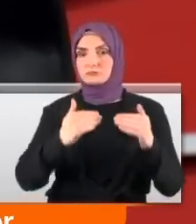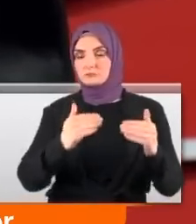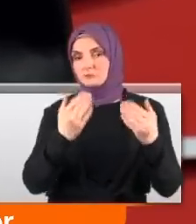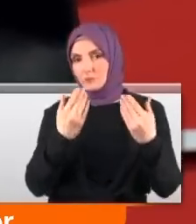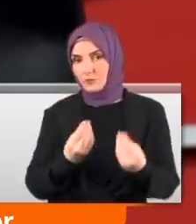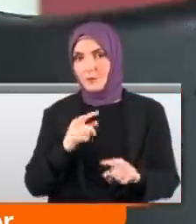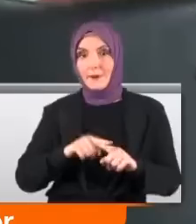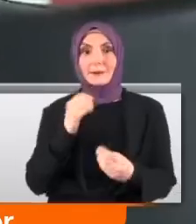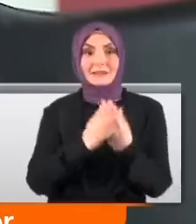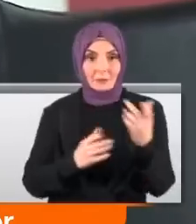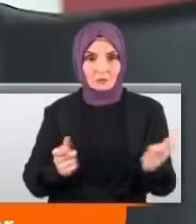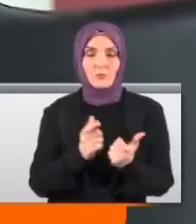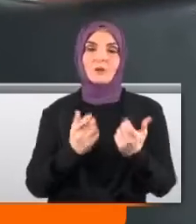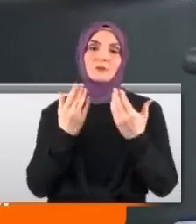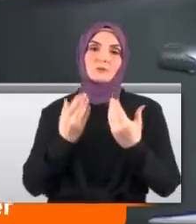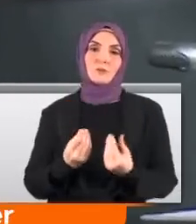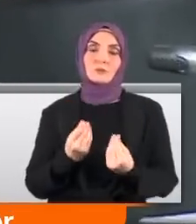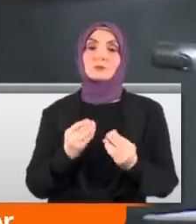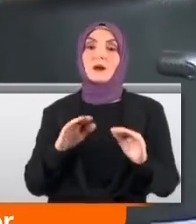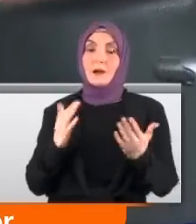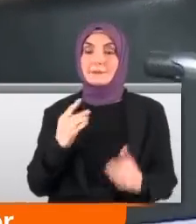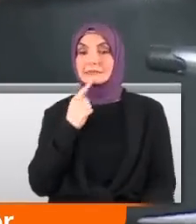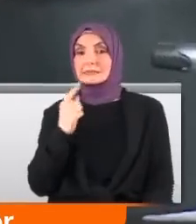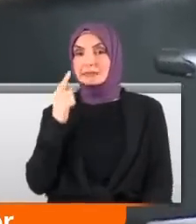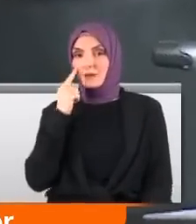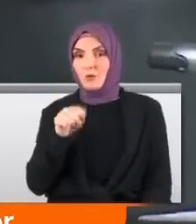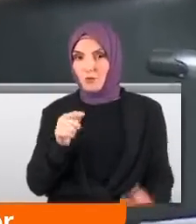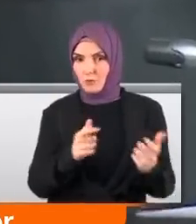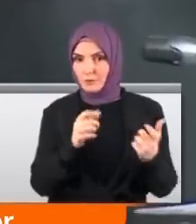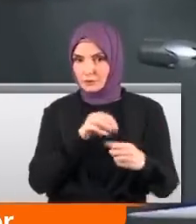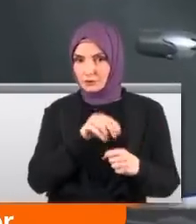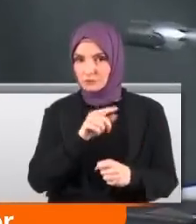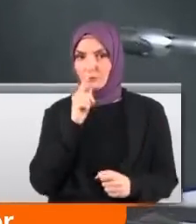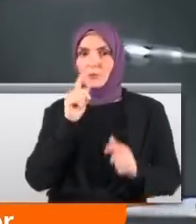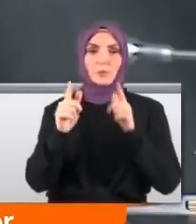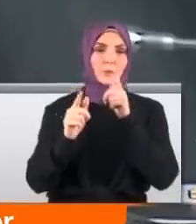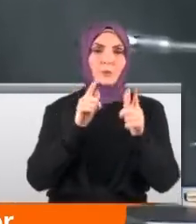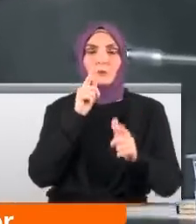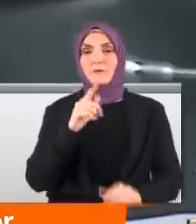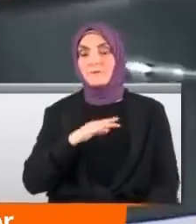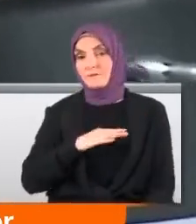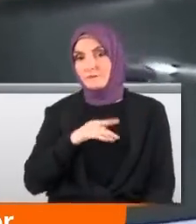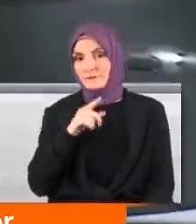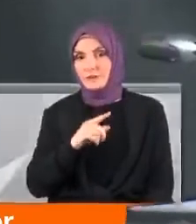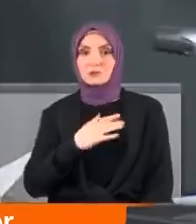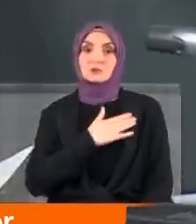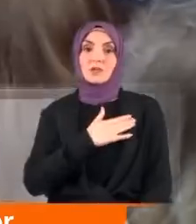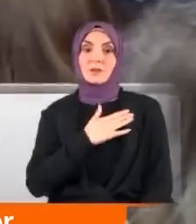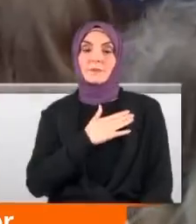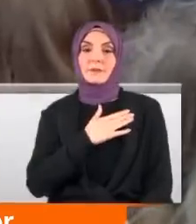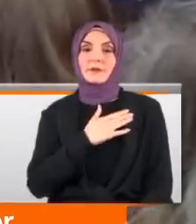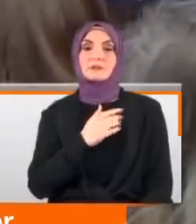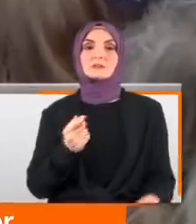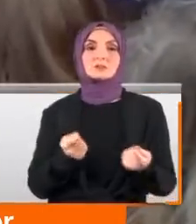sabahı anca toplanabildi. Ancak iddiaya göre o toplantıda da sesler yükseldi. CHP teşkilatlarından